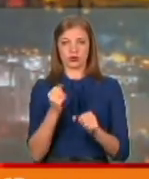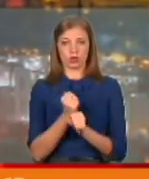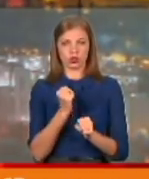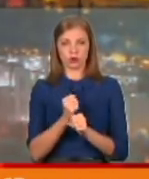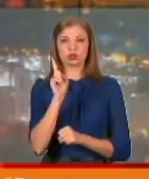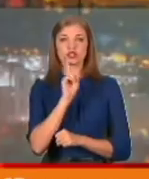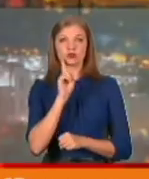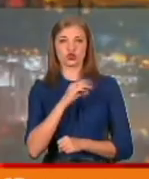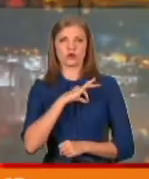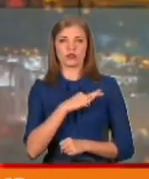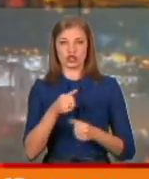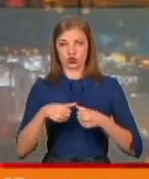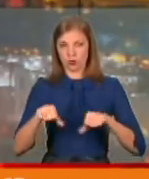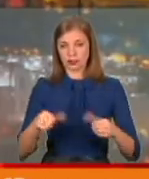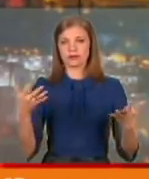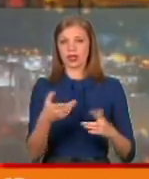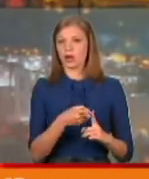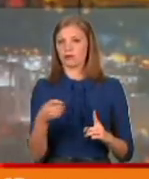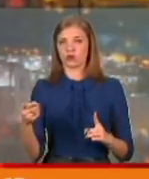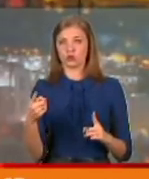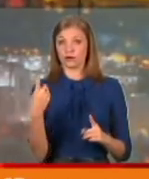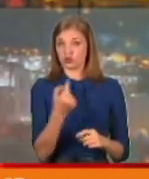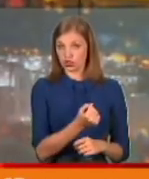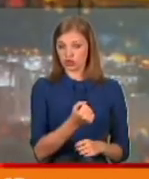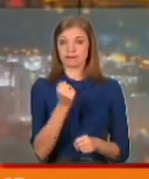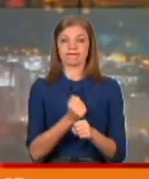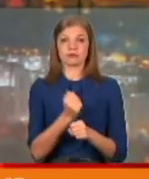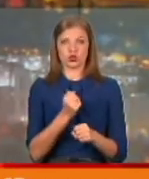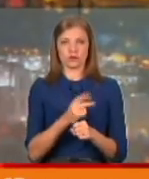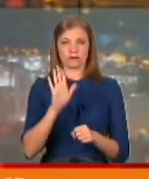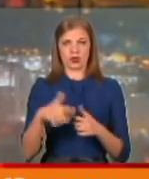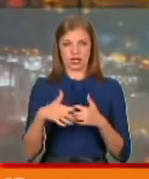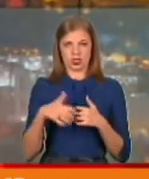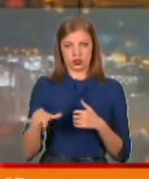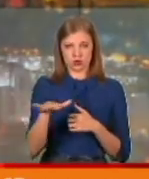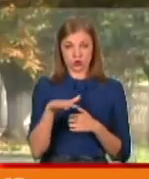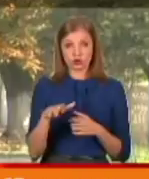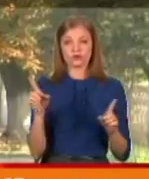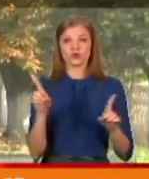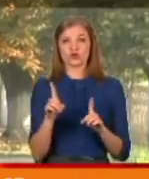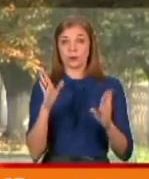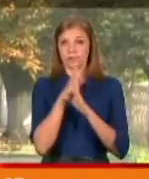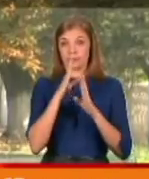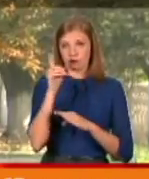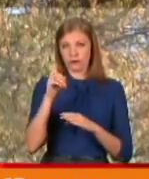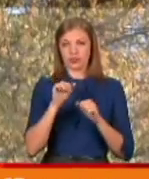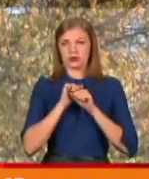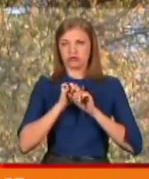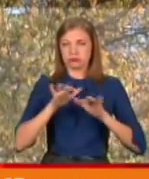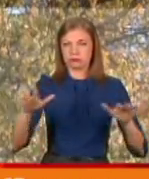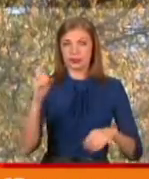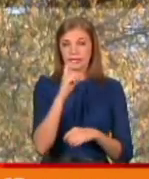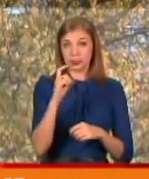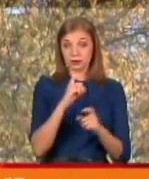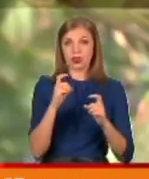роботи тимчасової слідчої комісії, яка впродовж останнього тижня працювала на Херсонщині. Аби в повітрі розлетілися